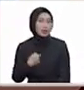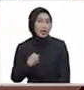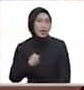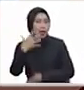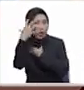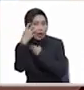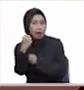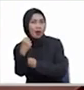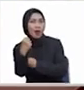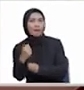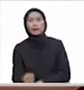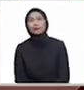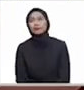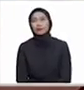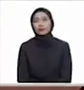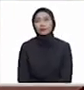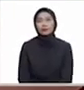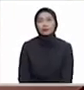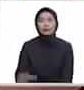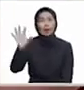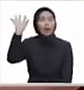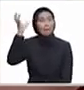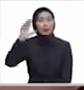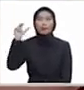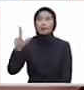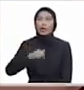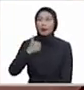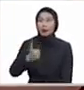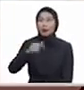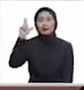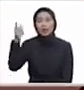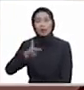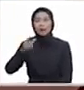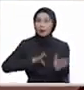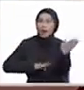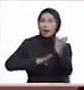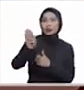berharap Banten akan lebih baik dan lebih maju lagi. Kuncinya tadi,